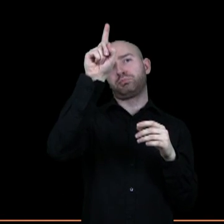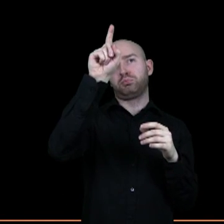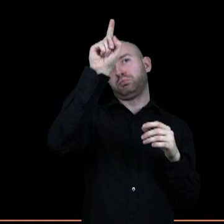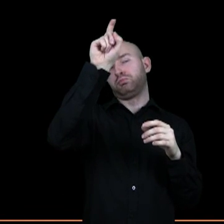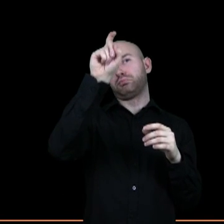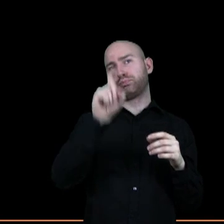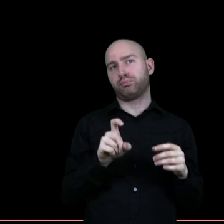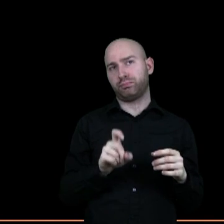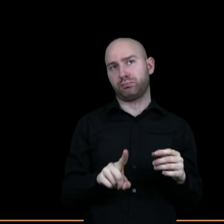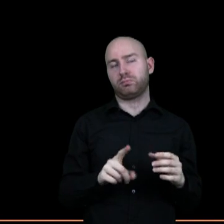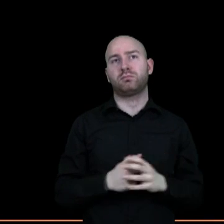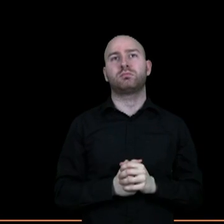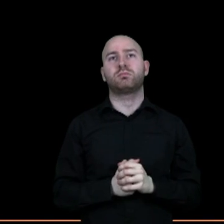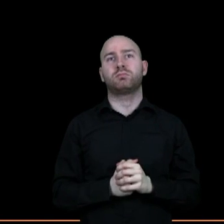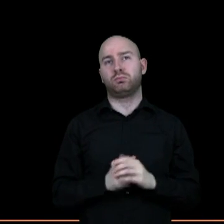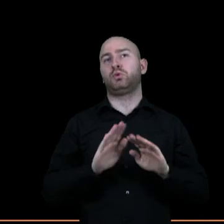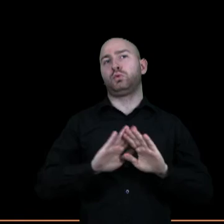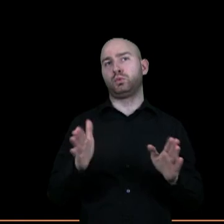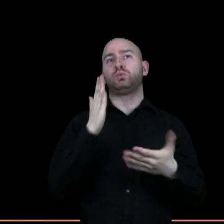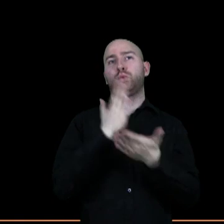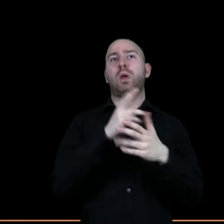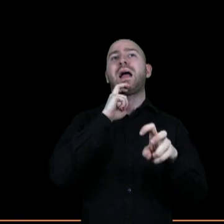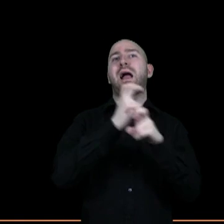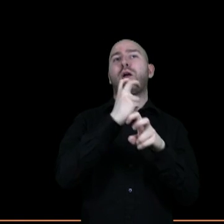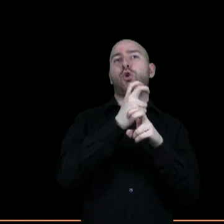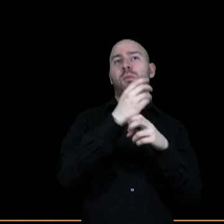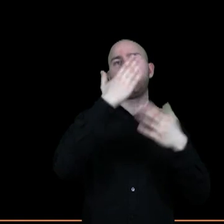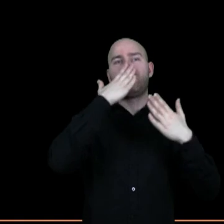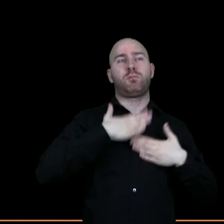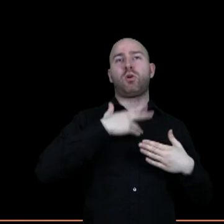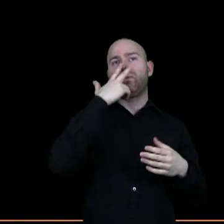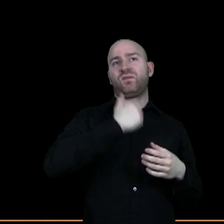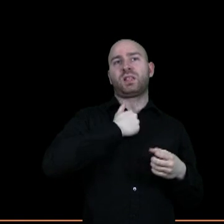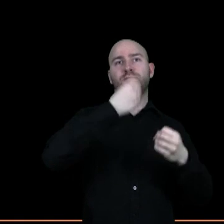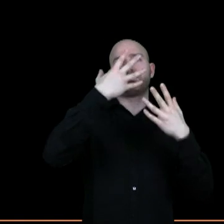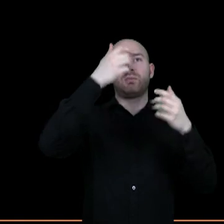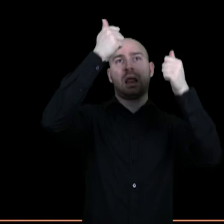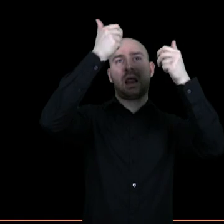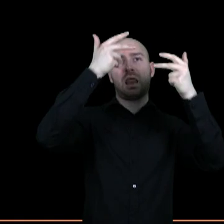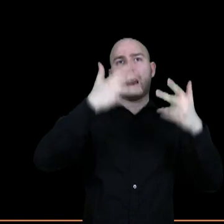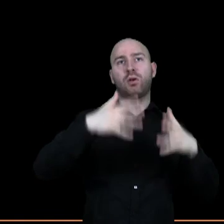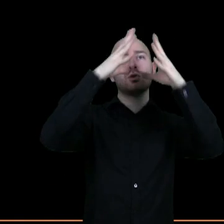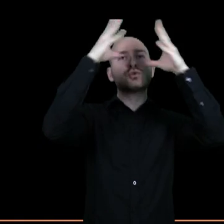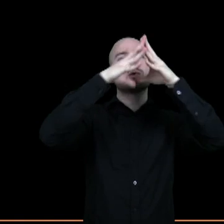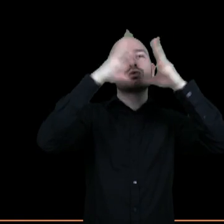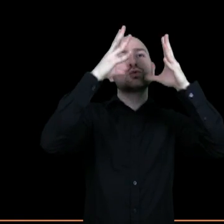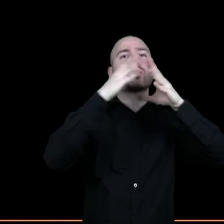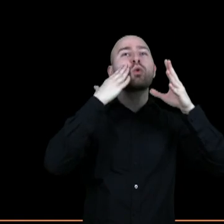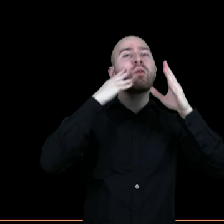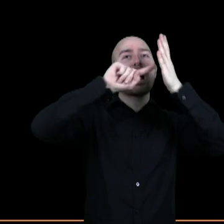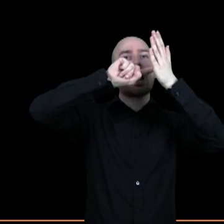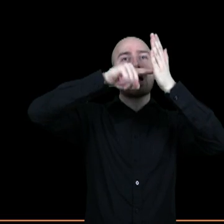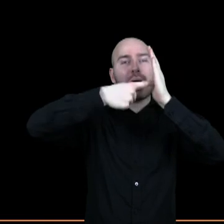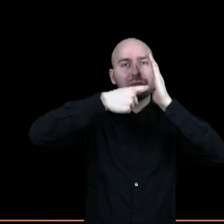zawiera. I teraz mogę po prostu rozciągnąć to pole na całą kolumnę. W efekcie w każdym z tych pól mam